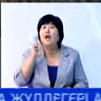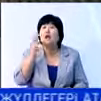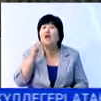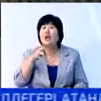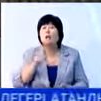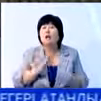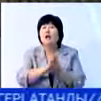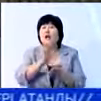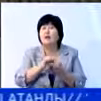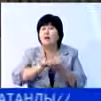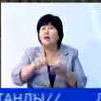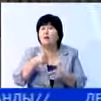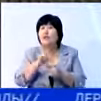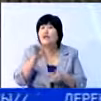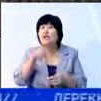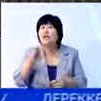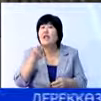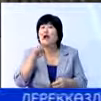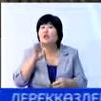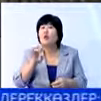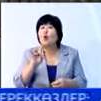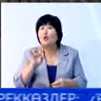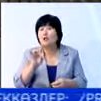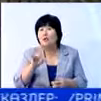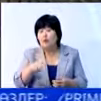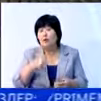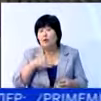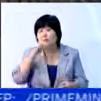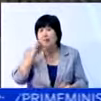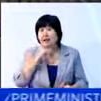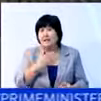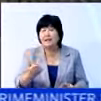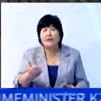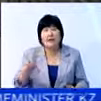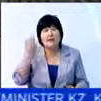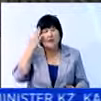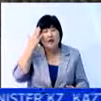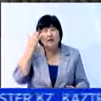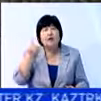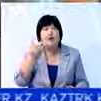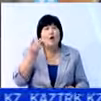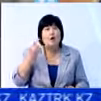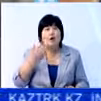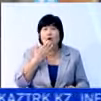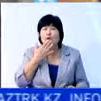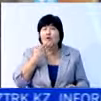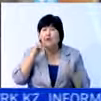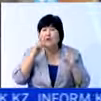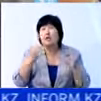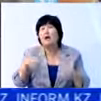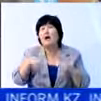бар бас редактор болып, ол кезде де өзінің біздің осы қазаққа деген дарындықты ұлттық дамыта білді. Кейіннен